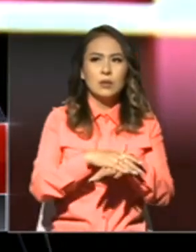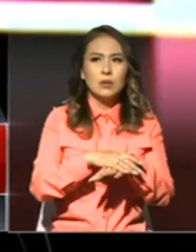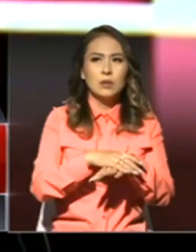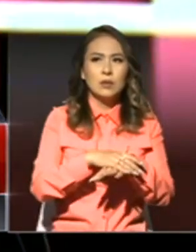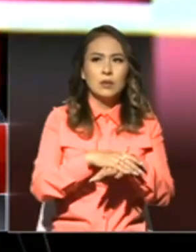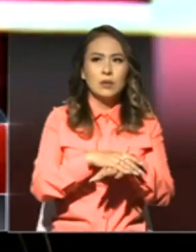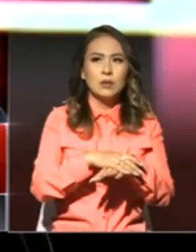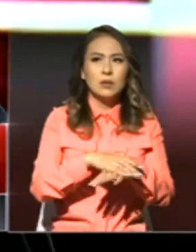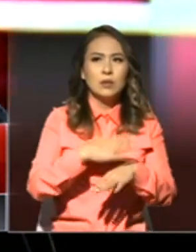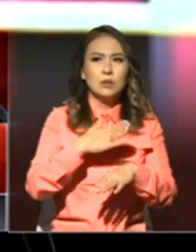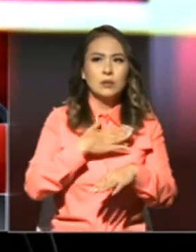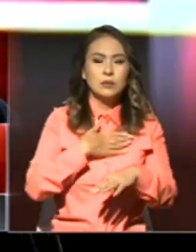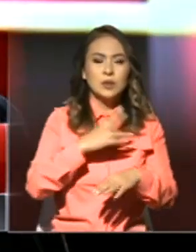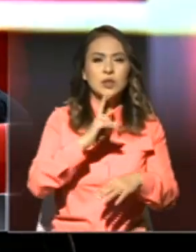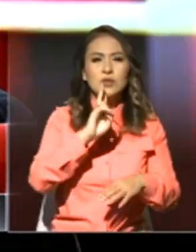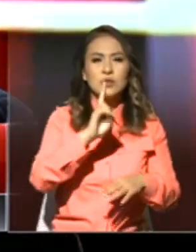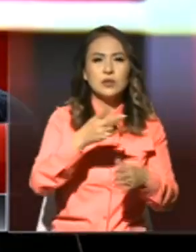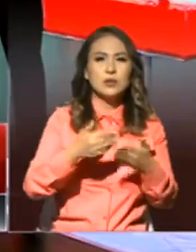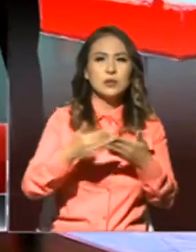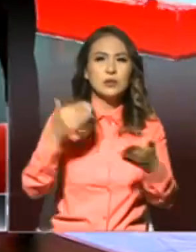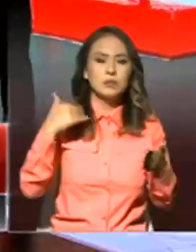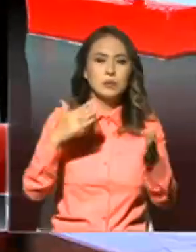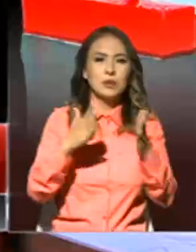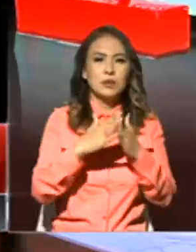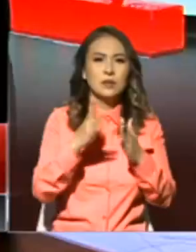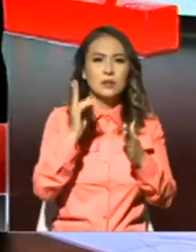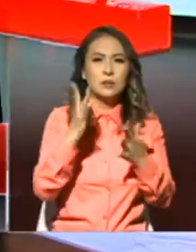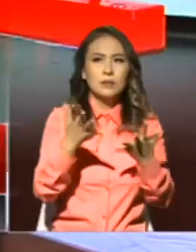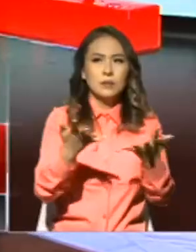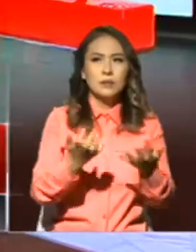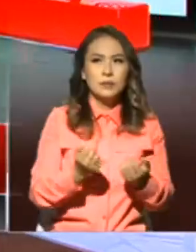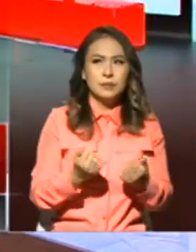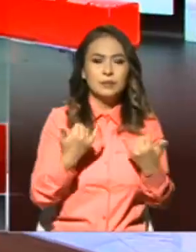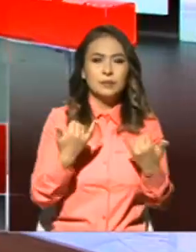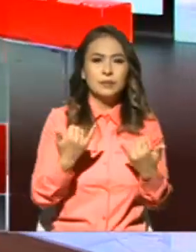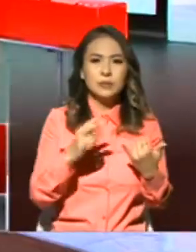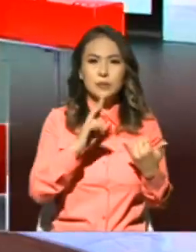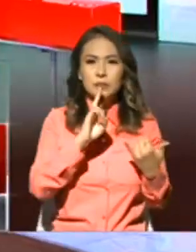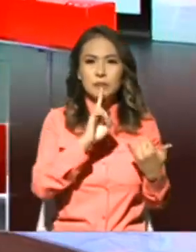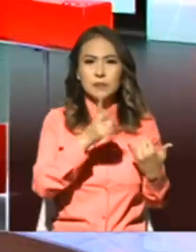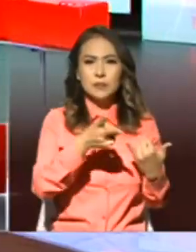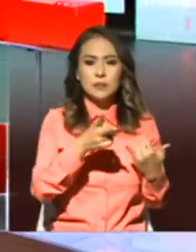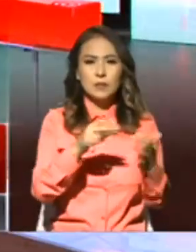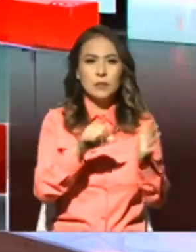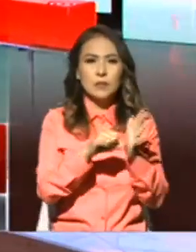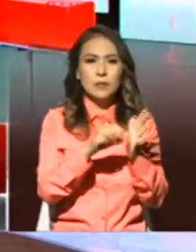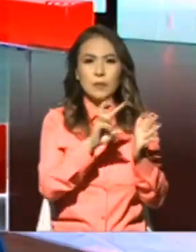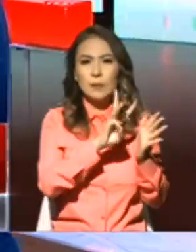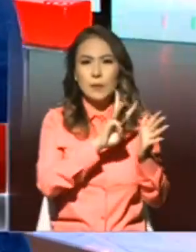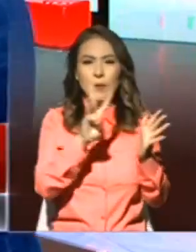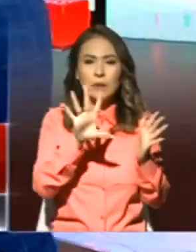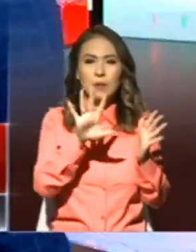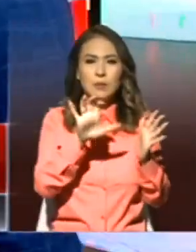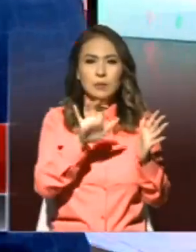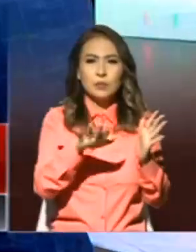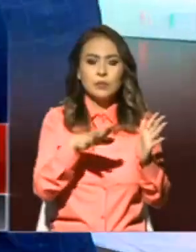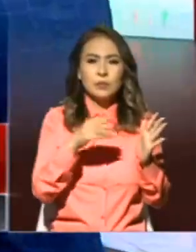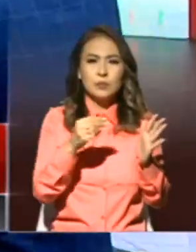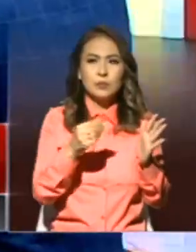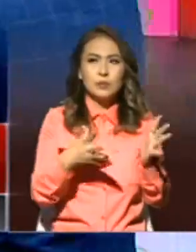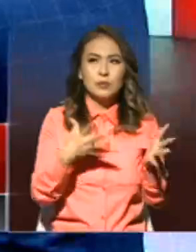Мен осыдан 2 жыл бұрын пәтер алдым дейді. Қазір 2 жылда 6 миллион 500 мың теңге